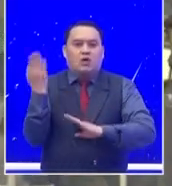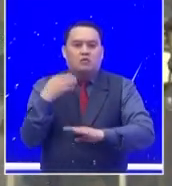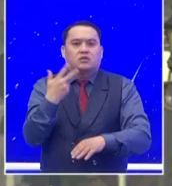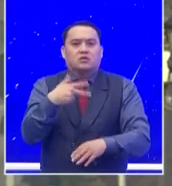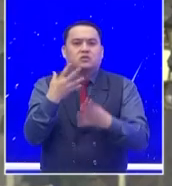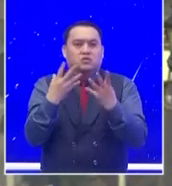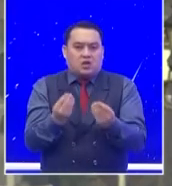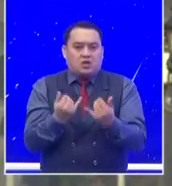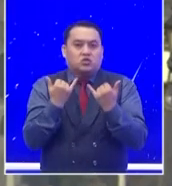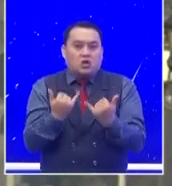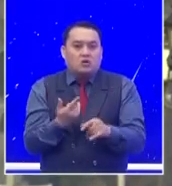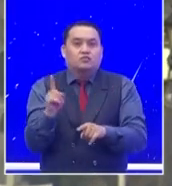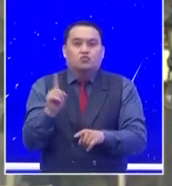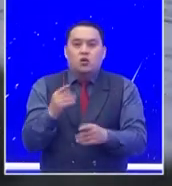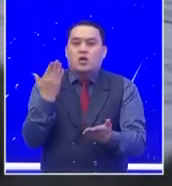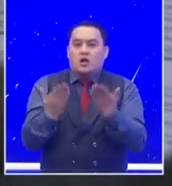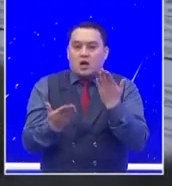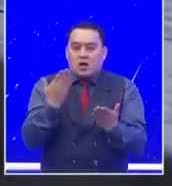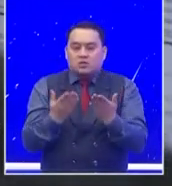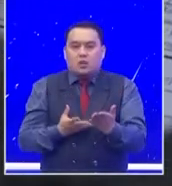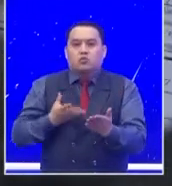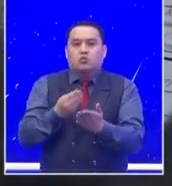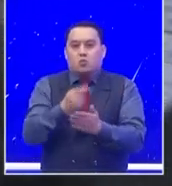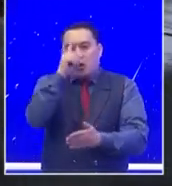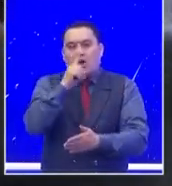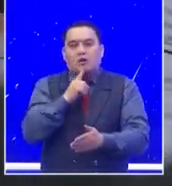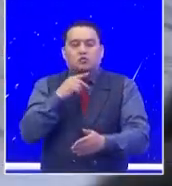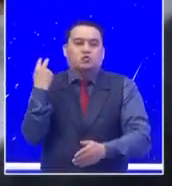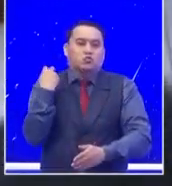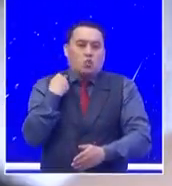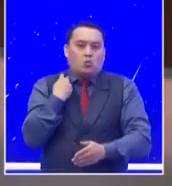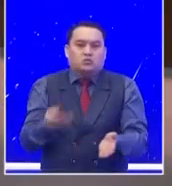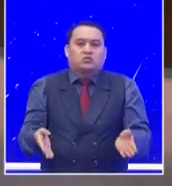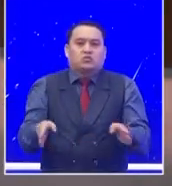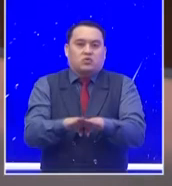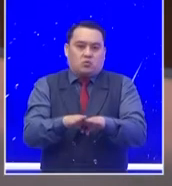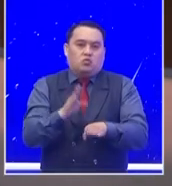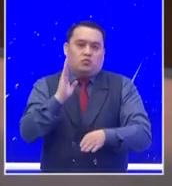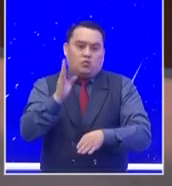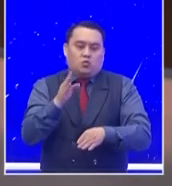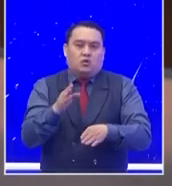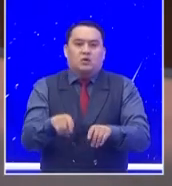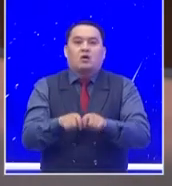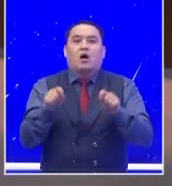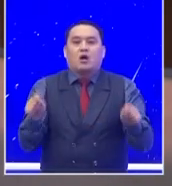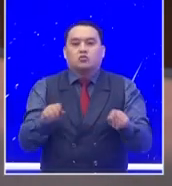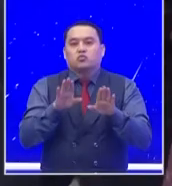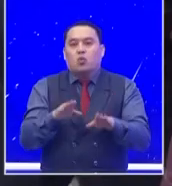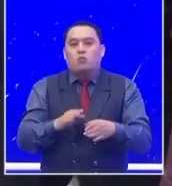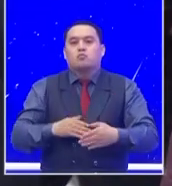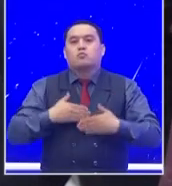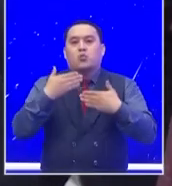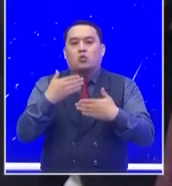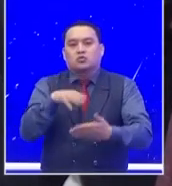календарных дней это значит что если вы протянули с оплатой более месяца ваш лицевой счет будет заблокирован и разблокировать его можно будет только после внесения